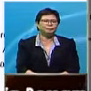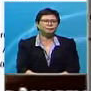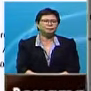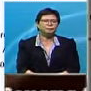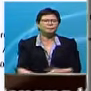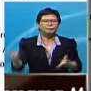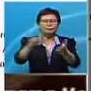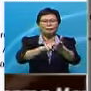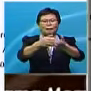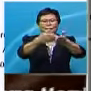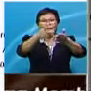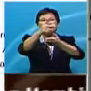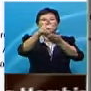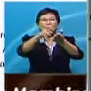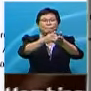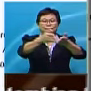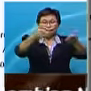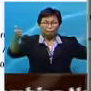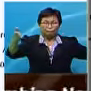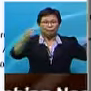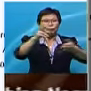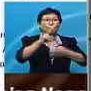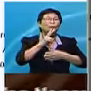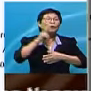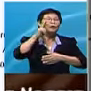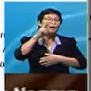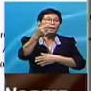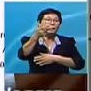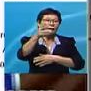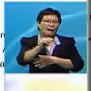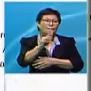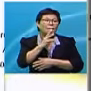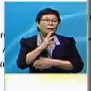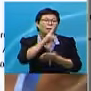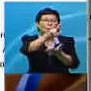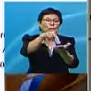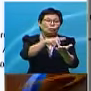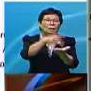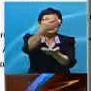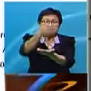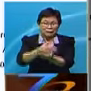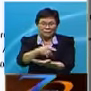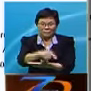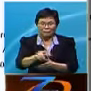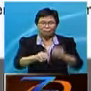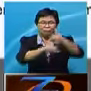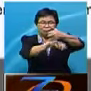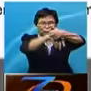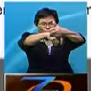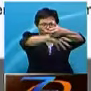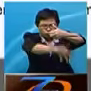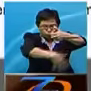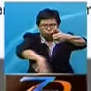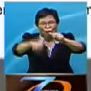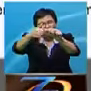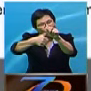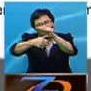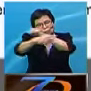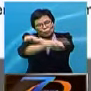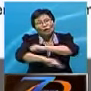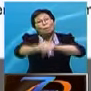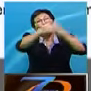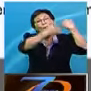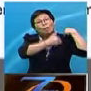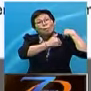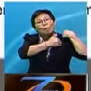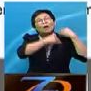Menurut kenyataan media, Ketua Pengarah Hal Ehwal Veteran ATM, Datuk Muhammad Khair Abdullah, pusat sehenti itu mempunyai cawangan di setiap negeri. Ia berperanan